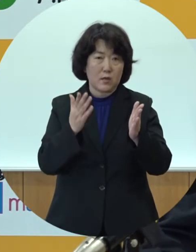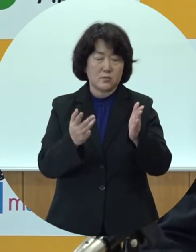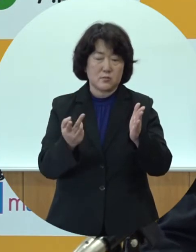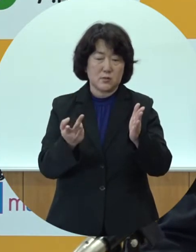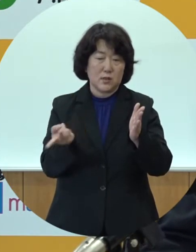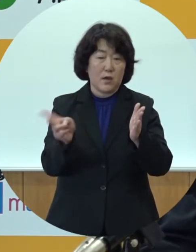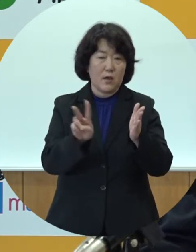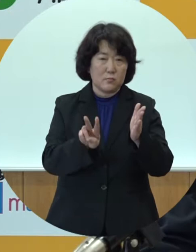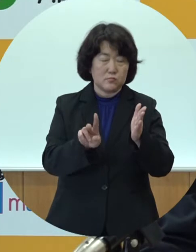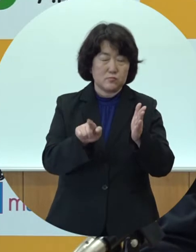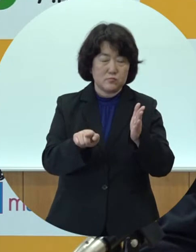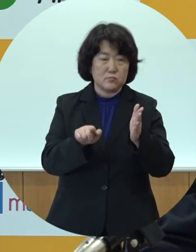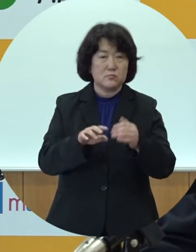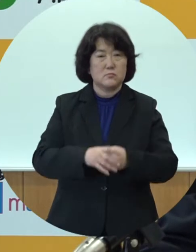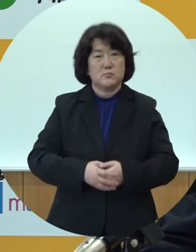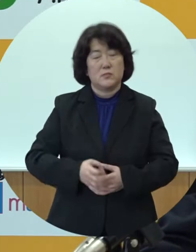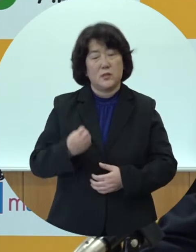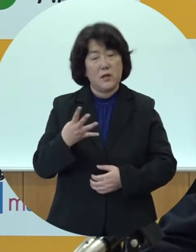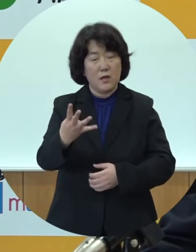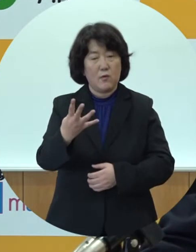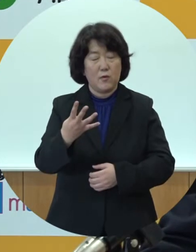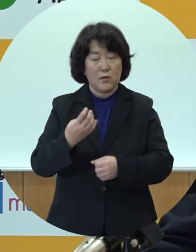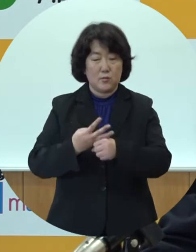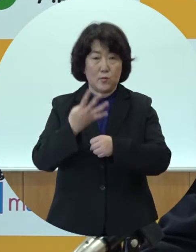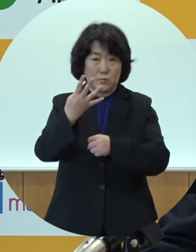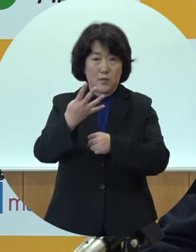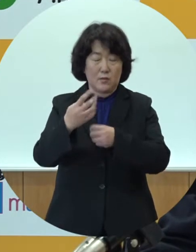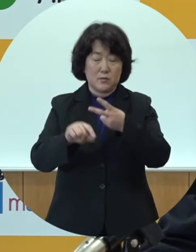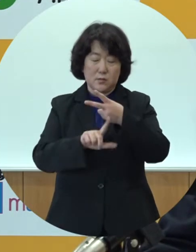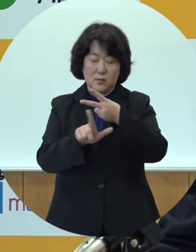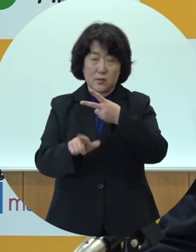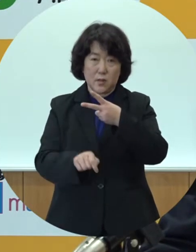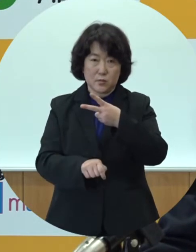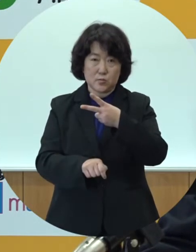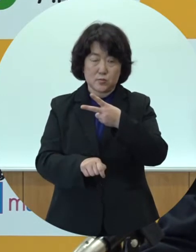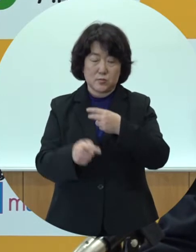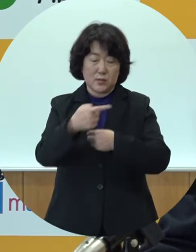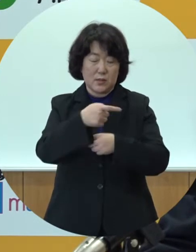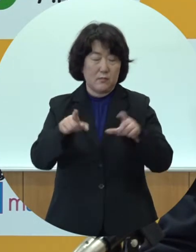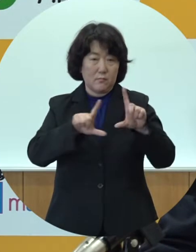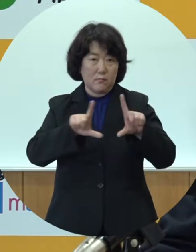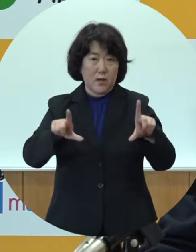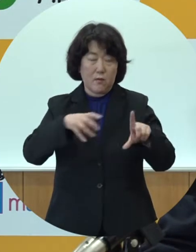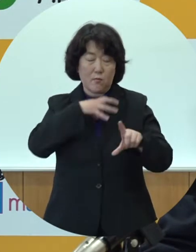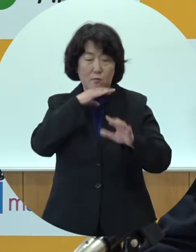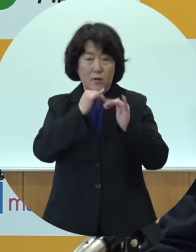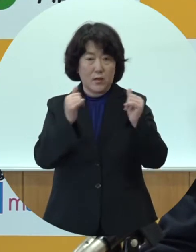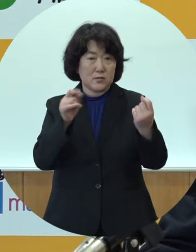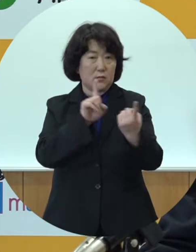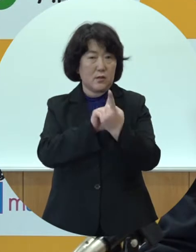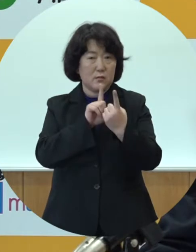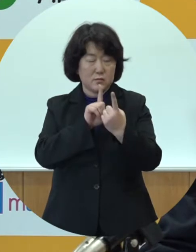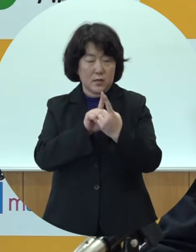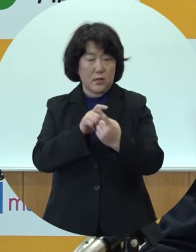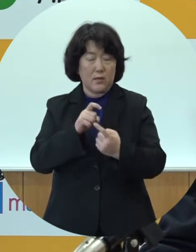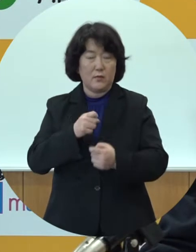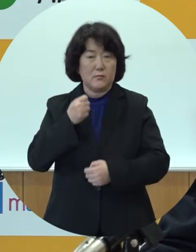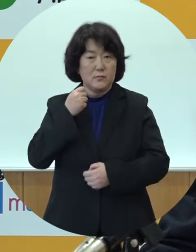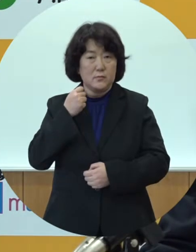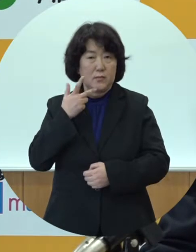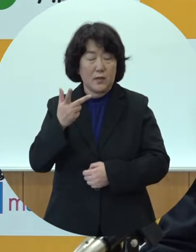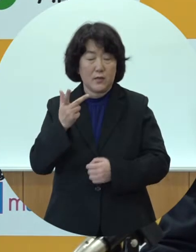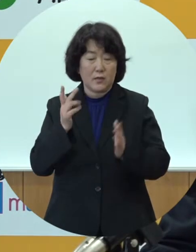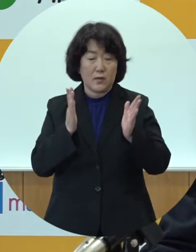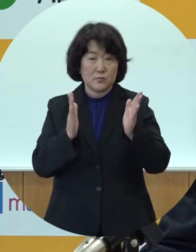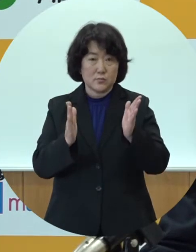令和4年2月以降は一般の高齢者についても接種間隔を7ヶ月へ前倒